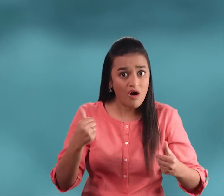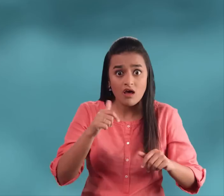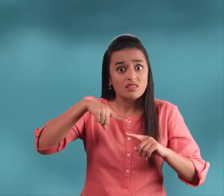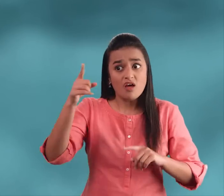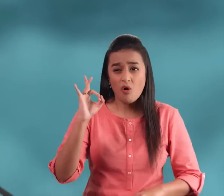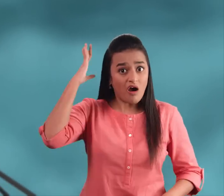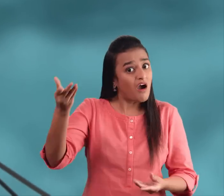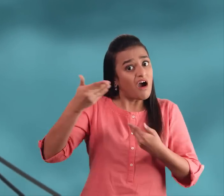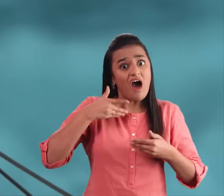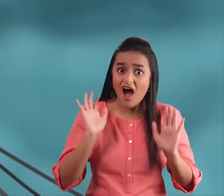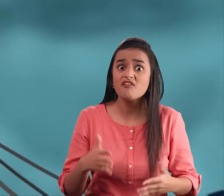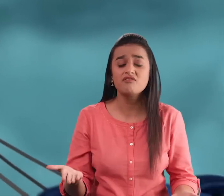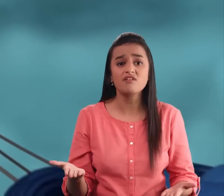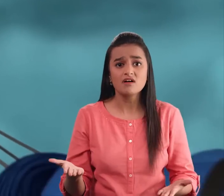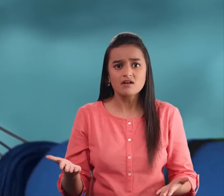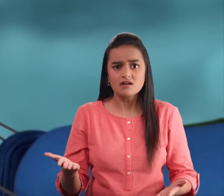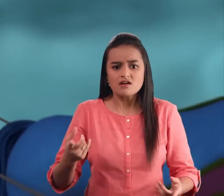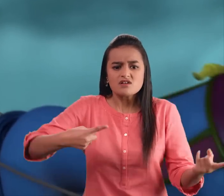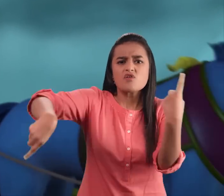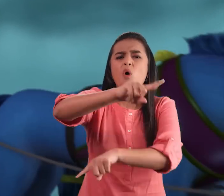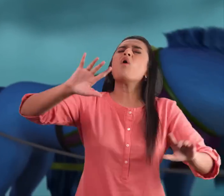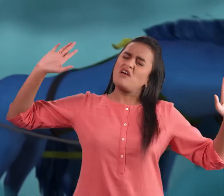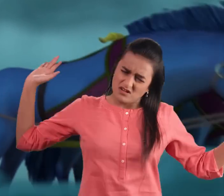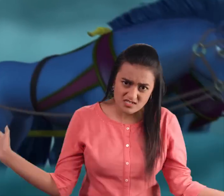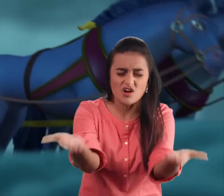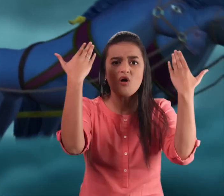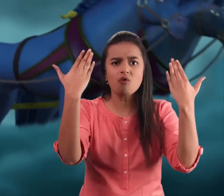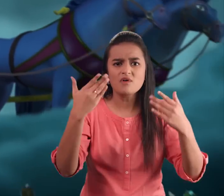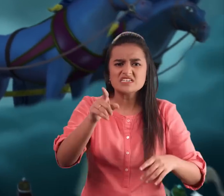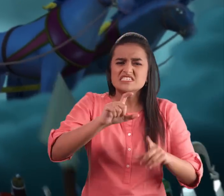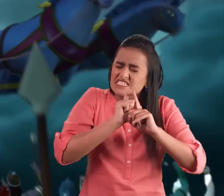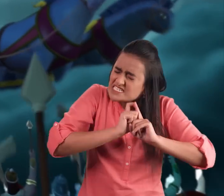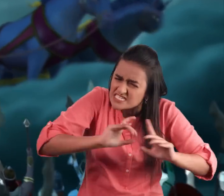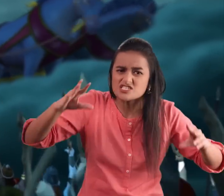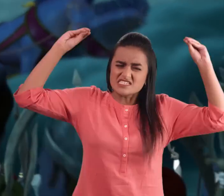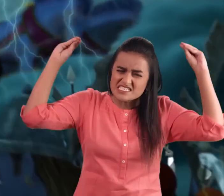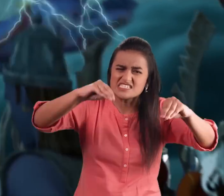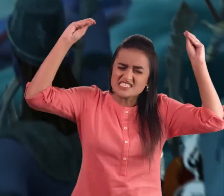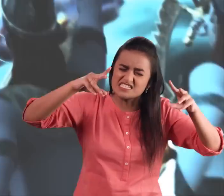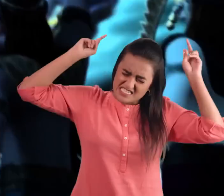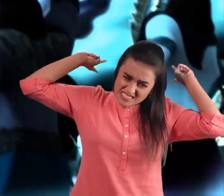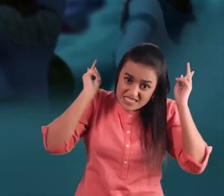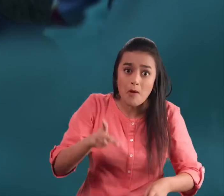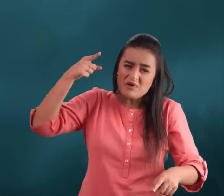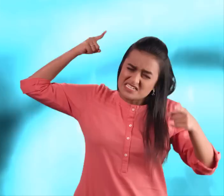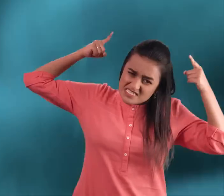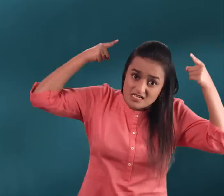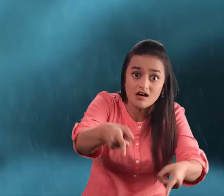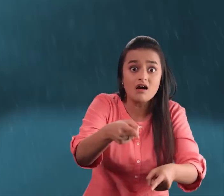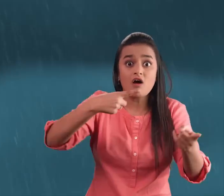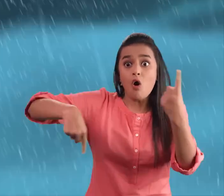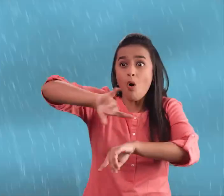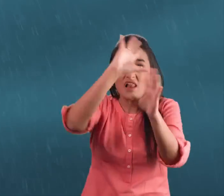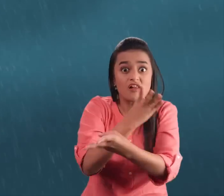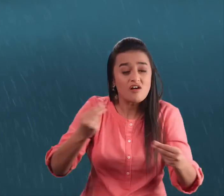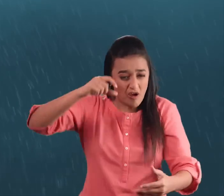तो वो हम पर कोई दया नहीं करेंगे। आगे बढ़ो मेरे योद्धाओं, ये तूफान तब तक थमना नहीं चाहिए जब